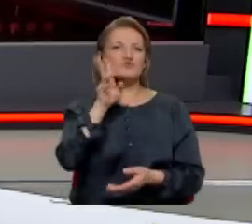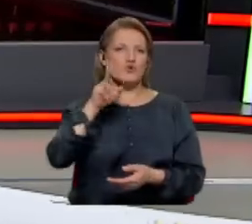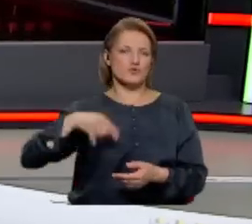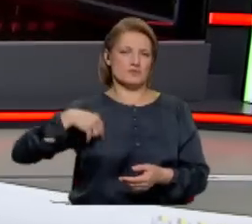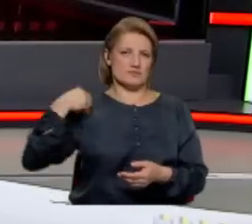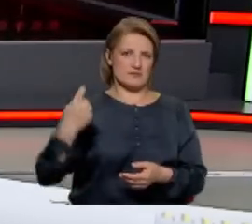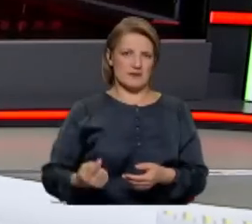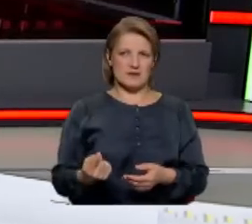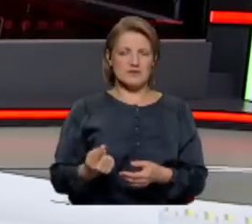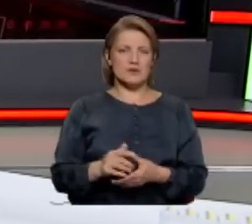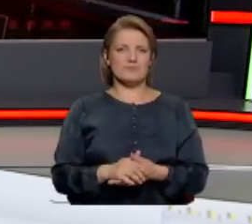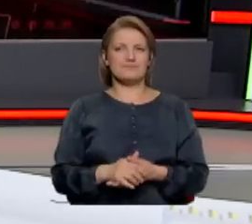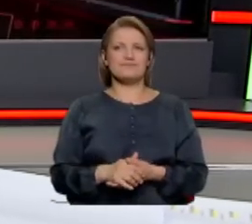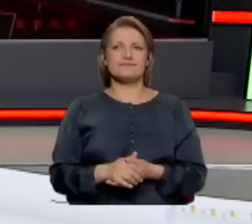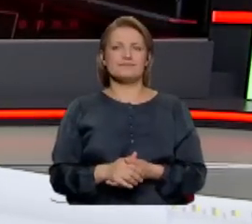derece de